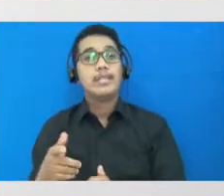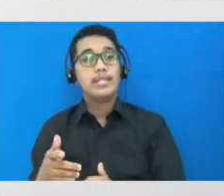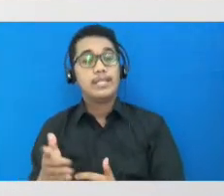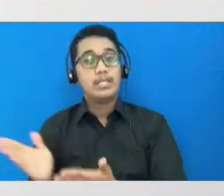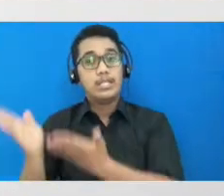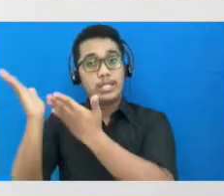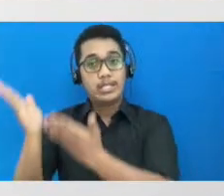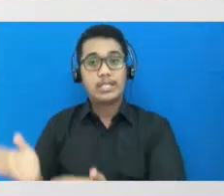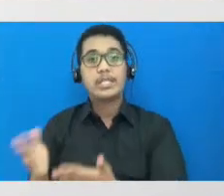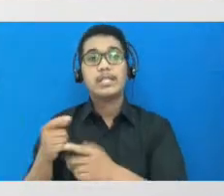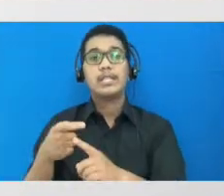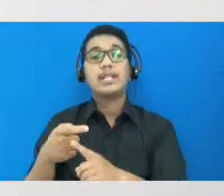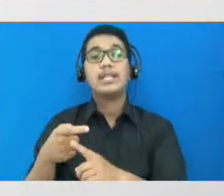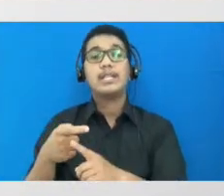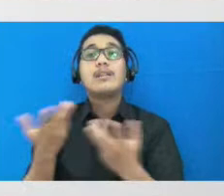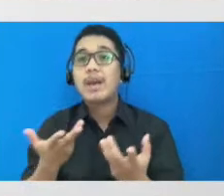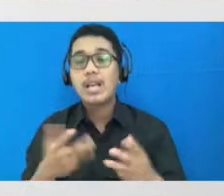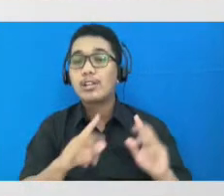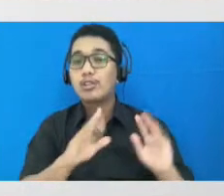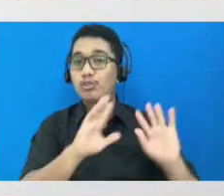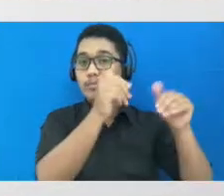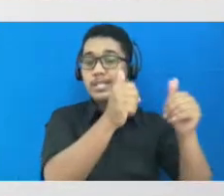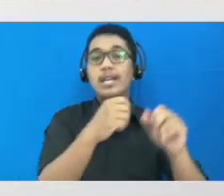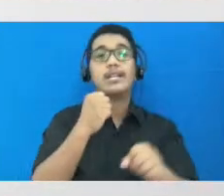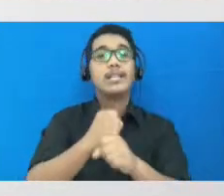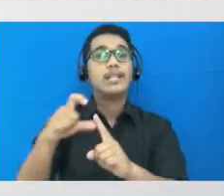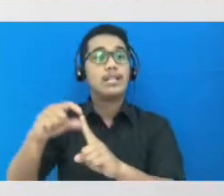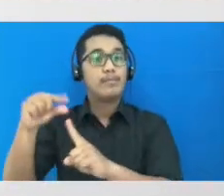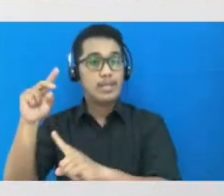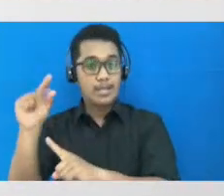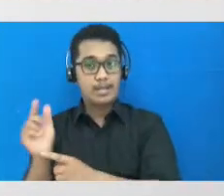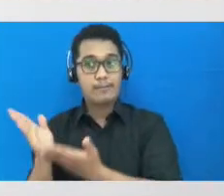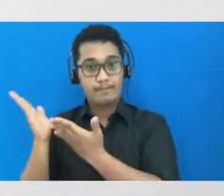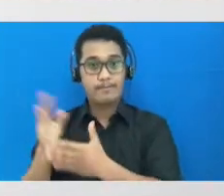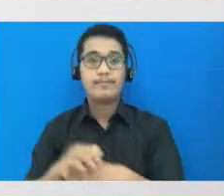dari GDPR. Selanjutnya.